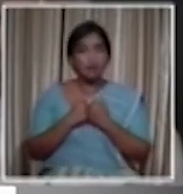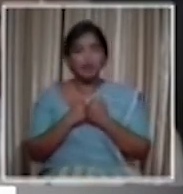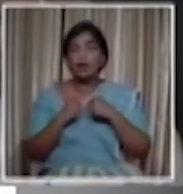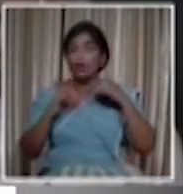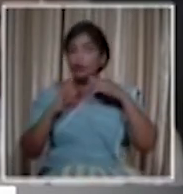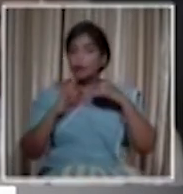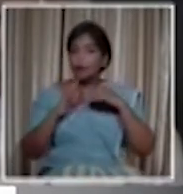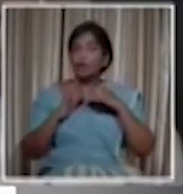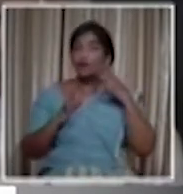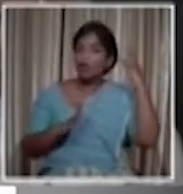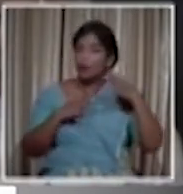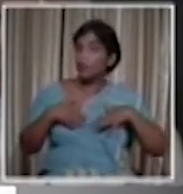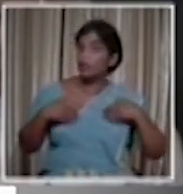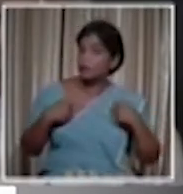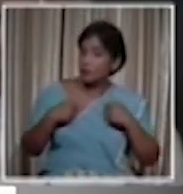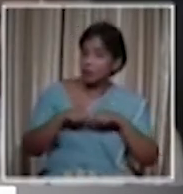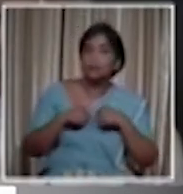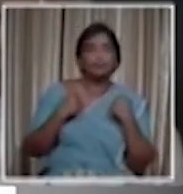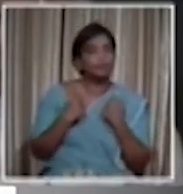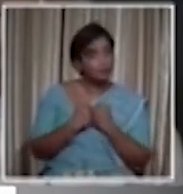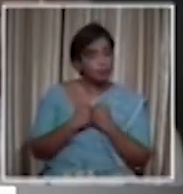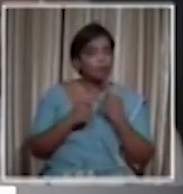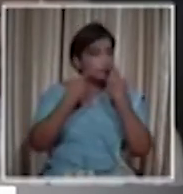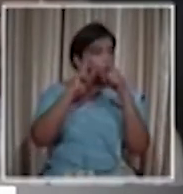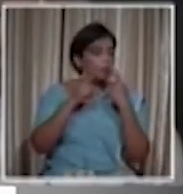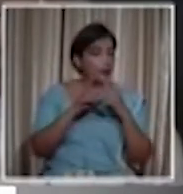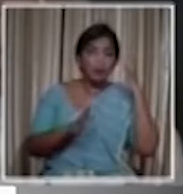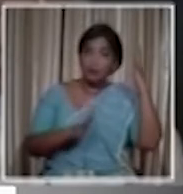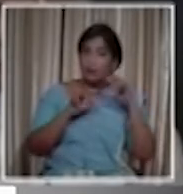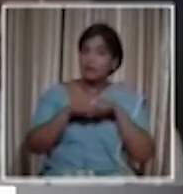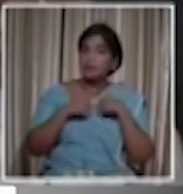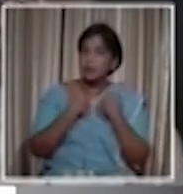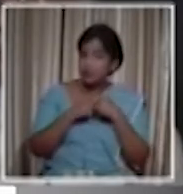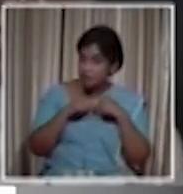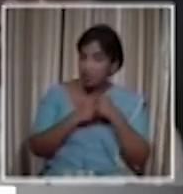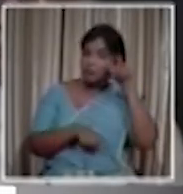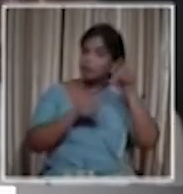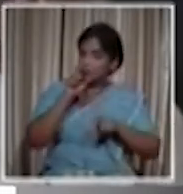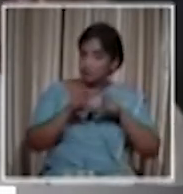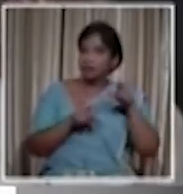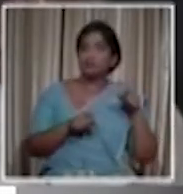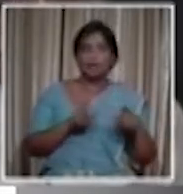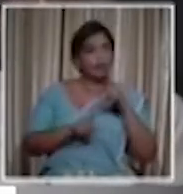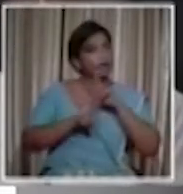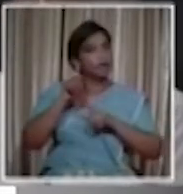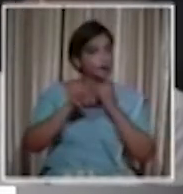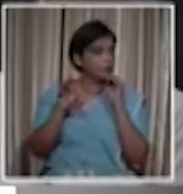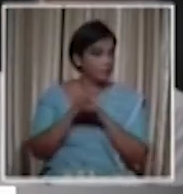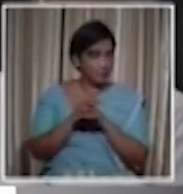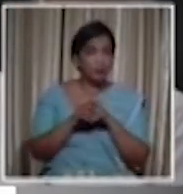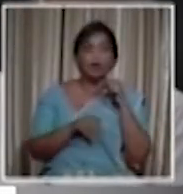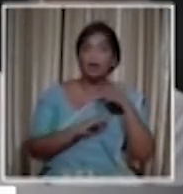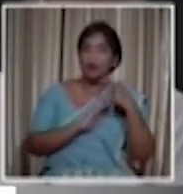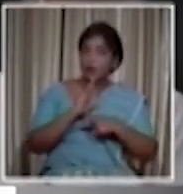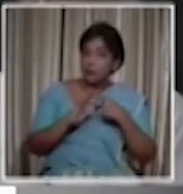වැඩසටහන, ලෝක සෞඛ්‍ය සංවිධාන ආදී ජාත්‍යන්තර සංවිධාන නියෝජිතයන් සමග සාකච්ඡා කළා. මේ රටවල්